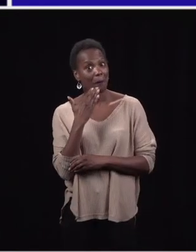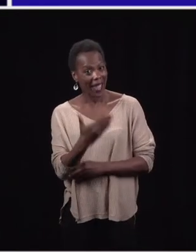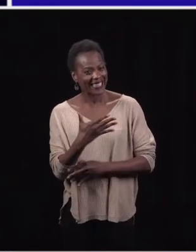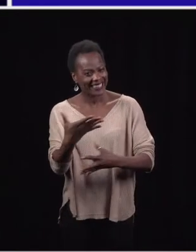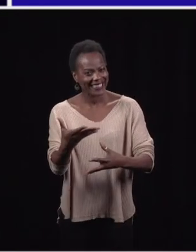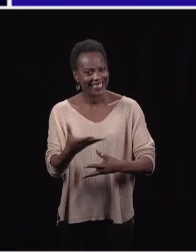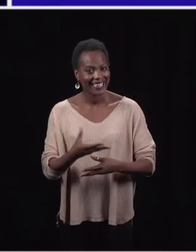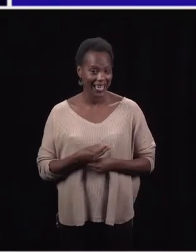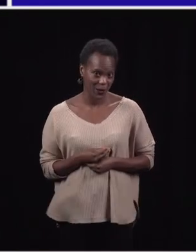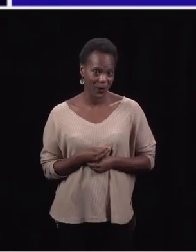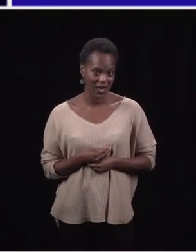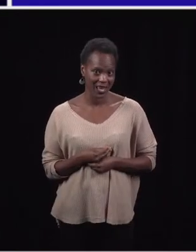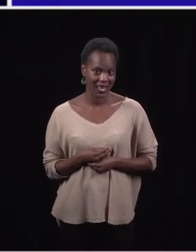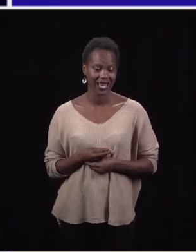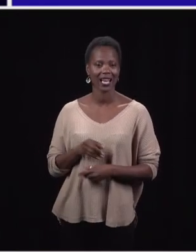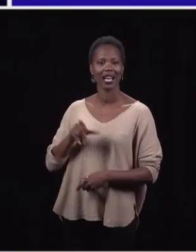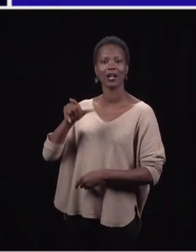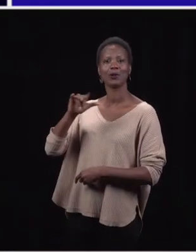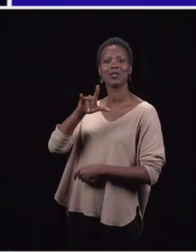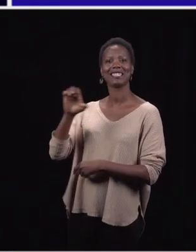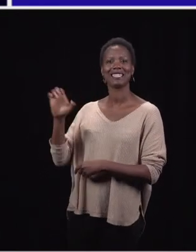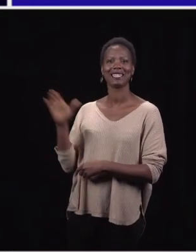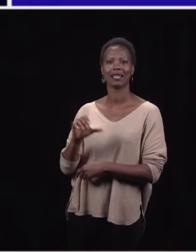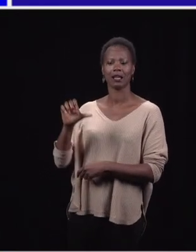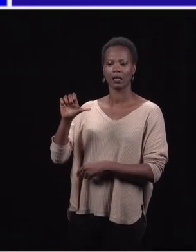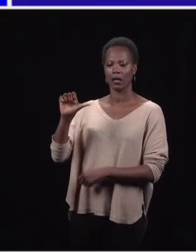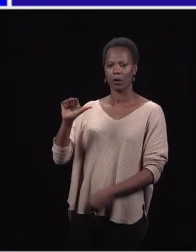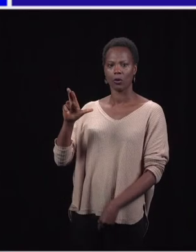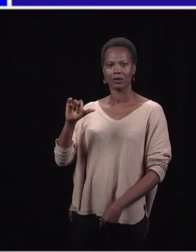accueillir Lucy Russell